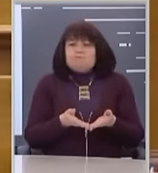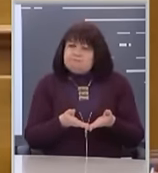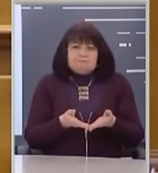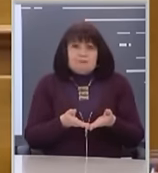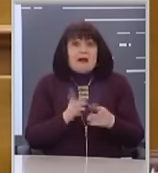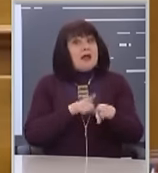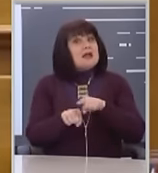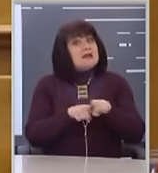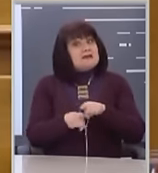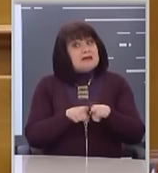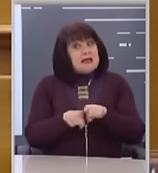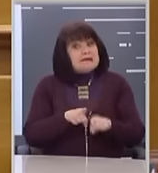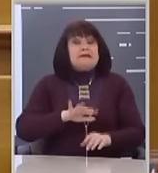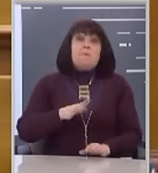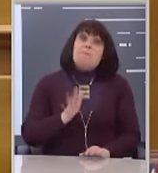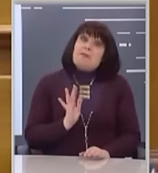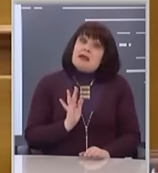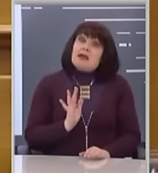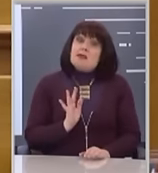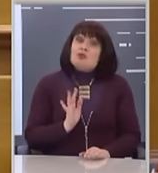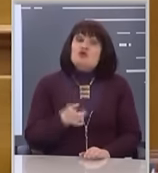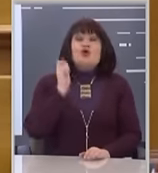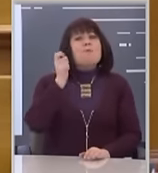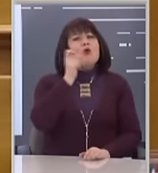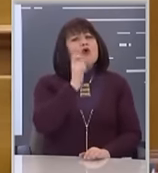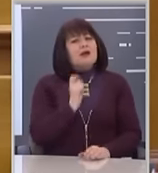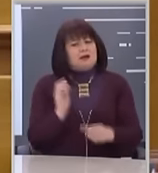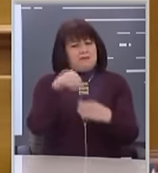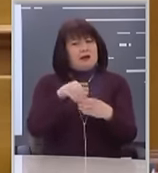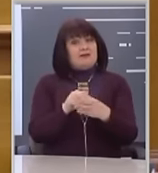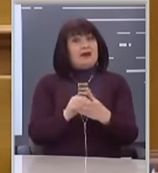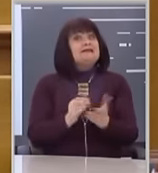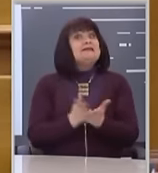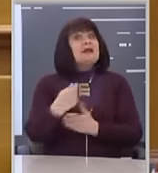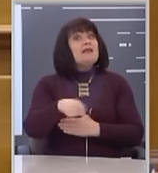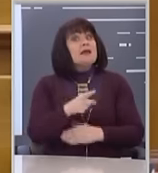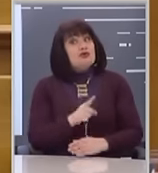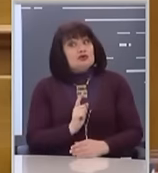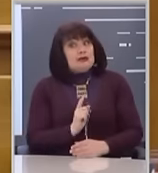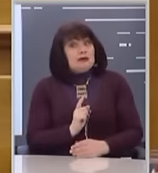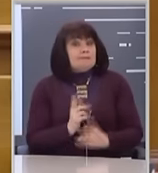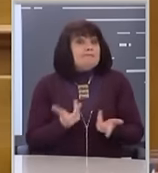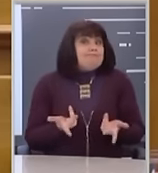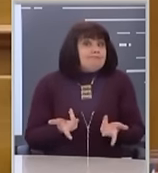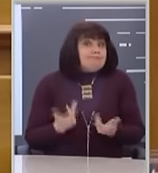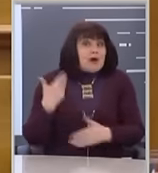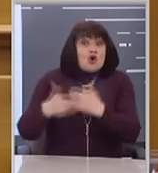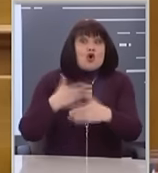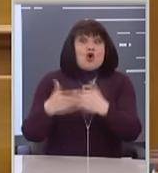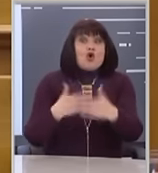Σχετίζεται μήπως με πολιτικές παρεμβάσεις στη δικαιοσύνη? που τόσα χρόνια